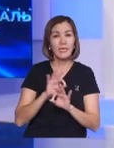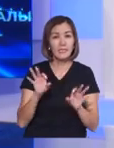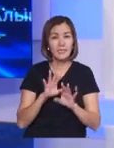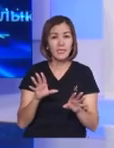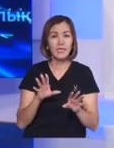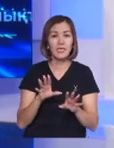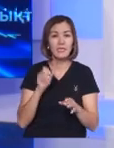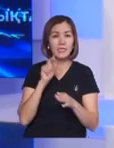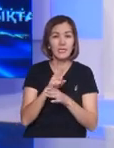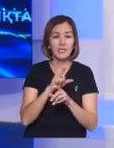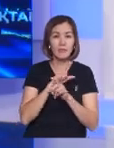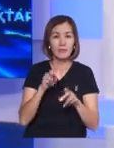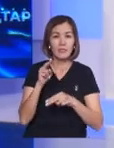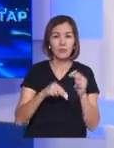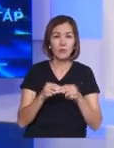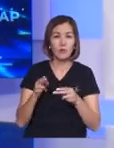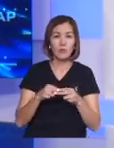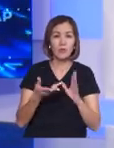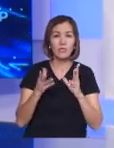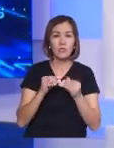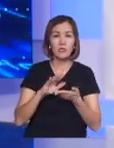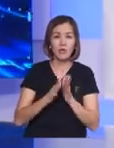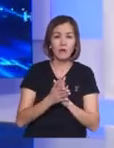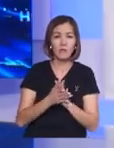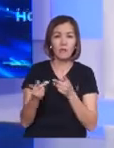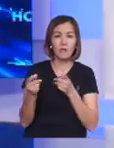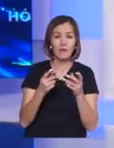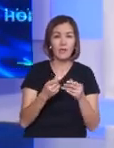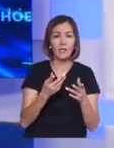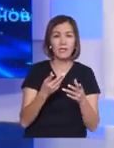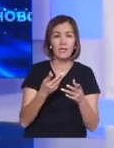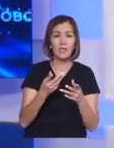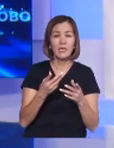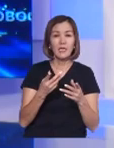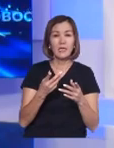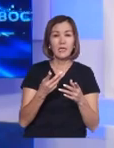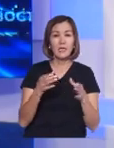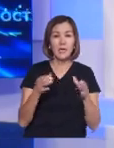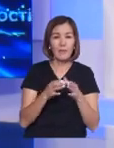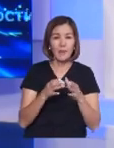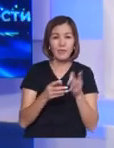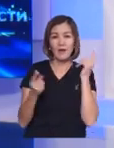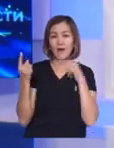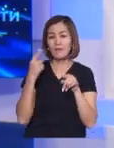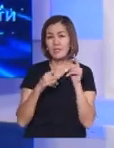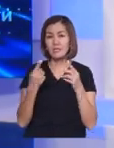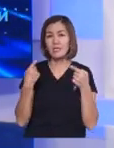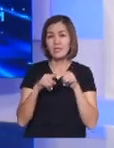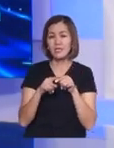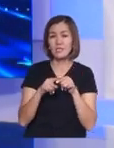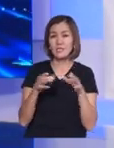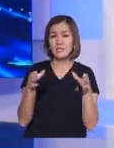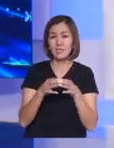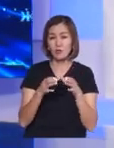спикеры, заказчикам объекта строительства путем заключения договоров привлекаются инжиниринговые компании авторских и